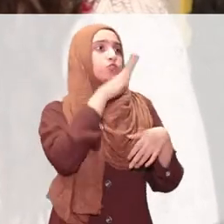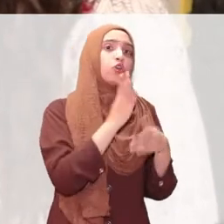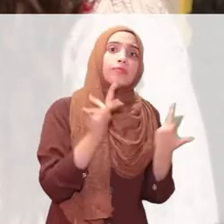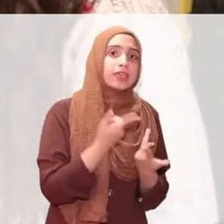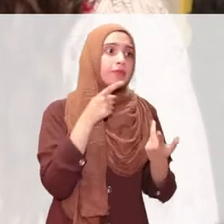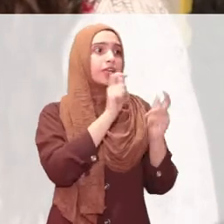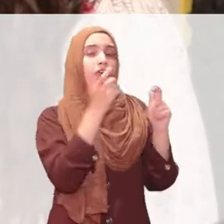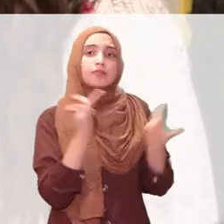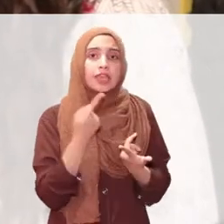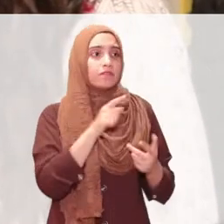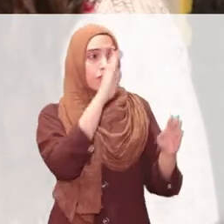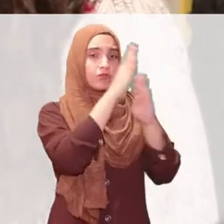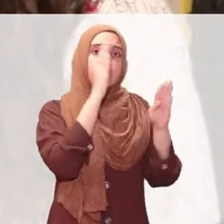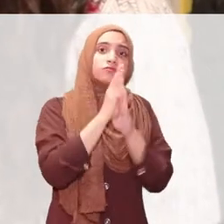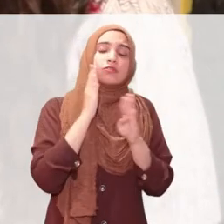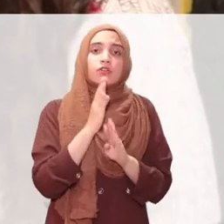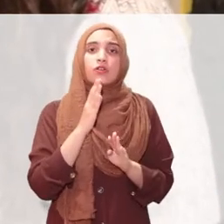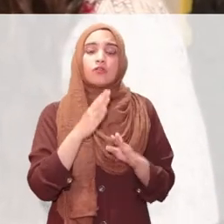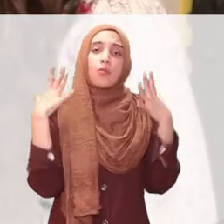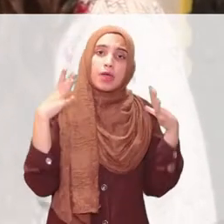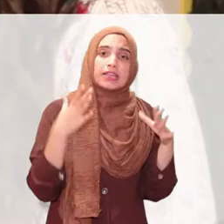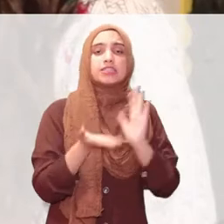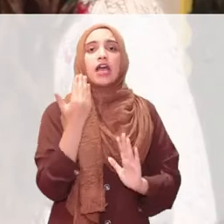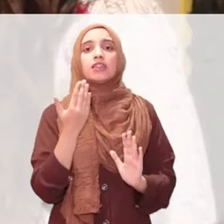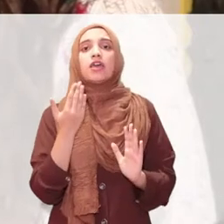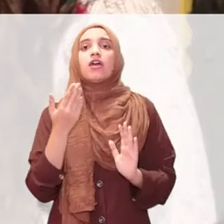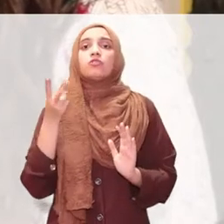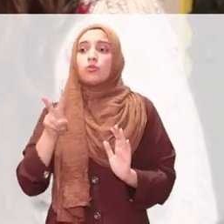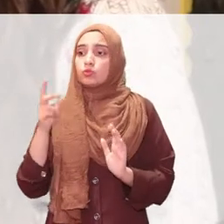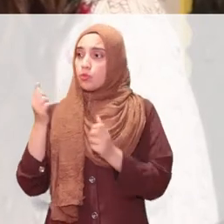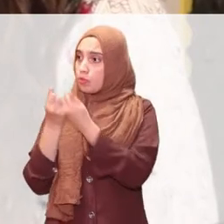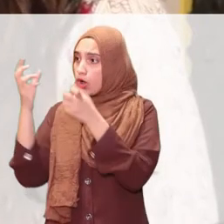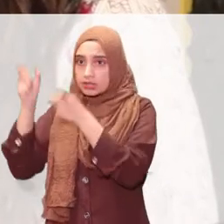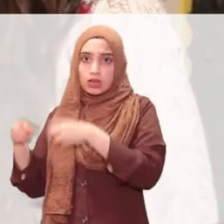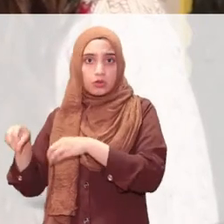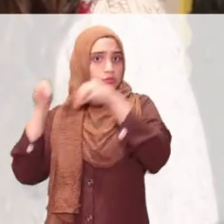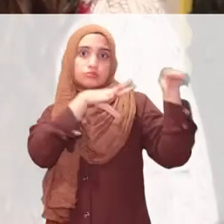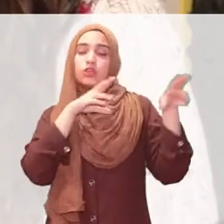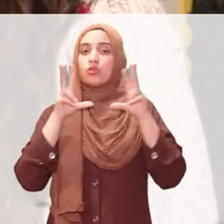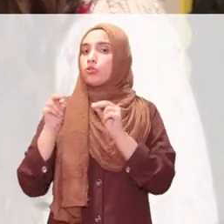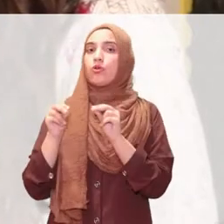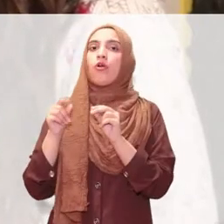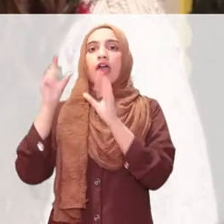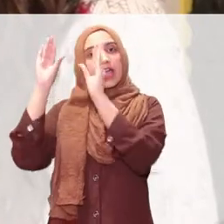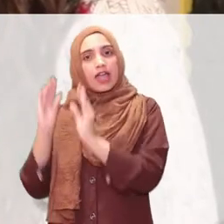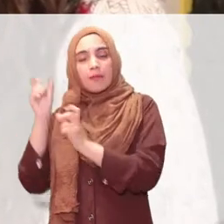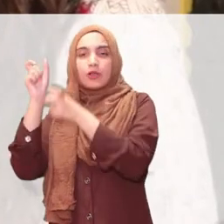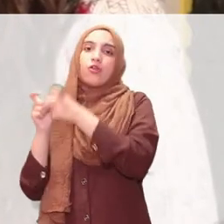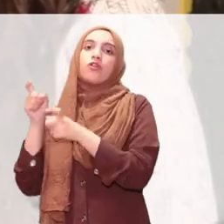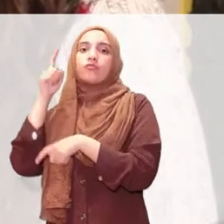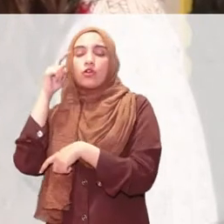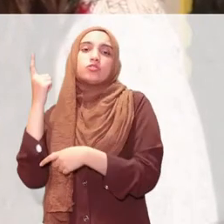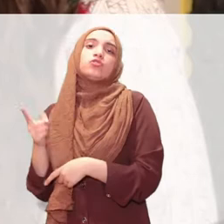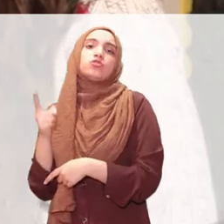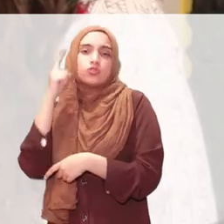भी व्यक्ति फिर से * * अननोन प्लेस न्यू कार्स